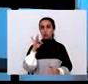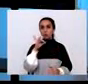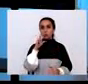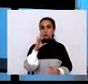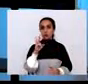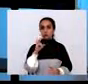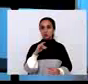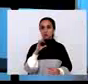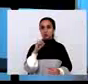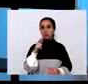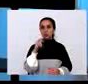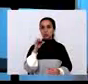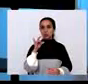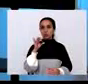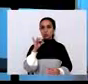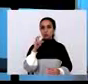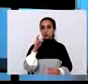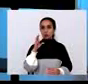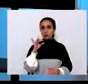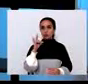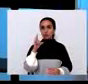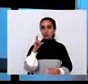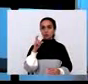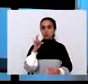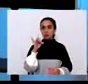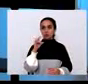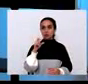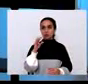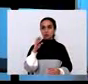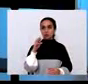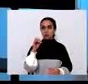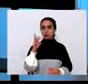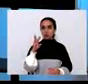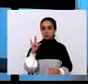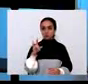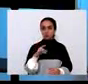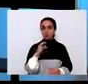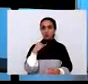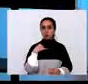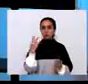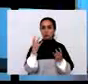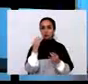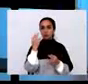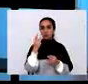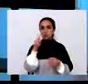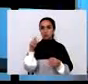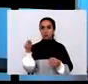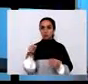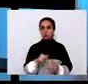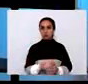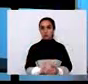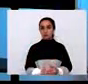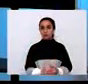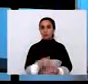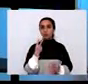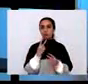розы, георгины, хризантемы. Мы перечисляем названия цветов, нам нужны три запятые.